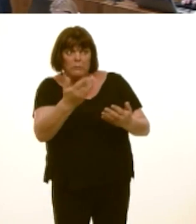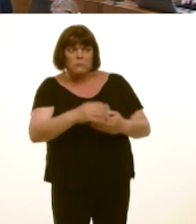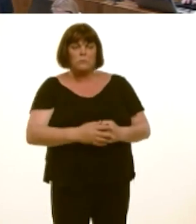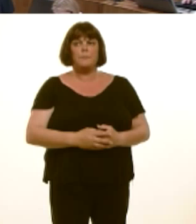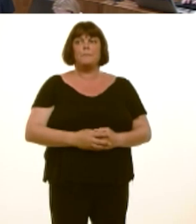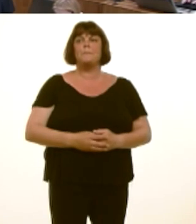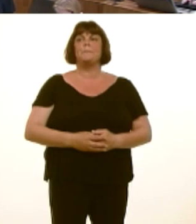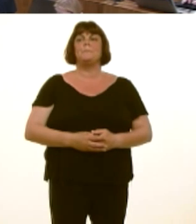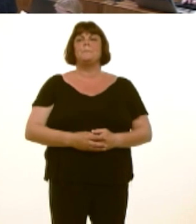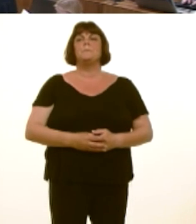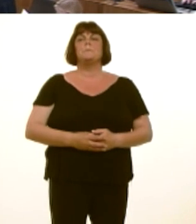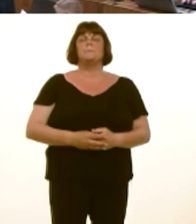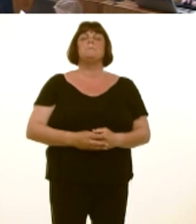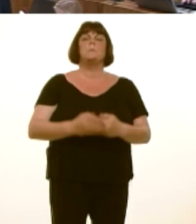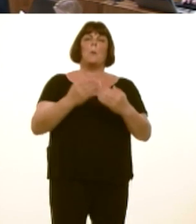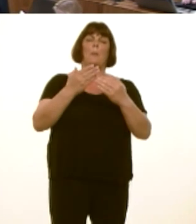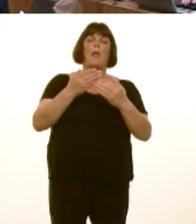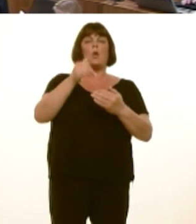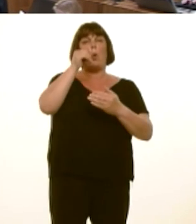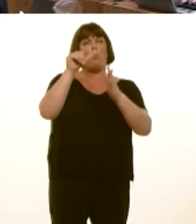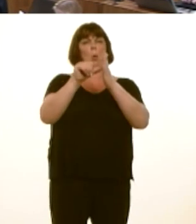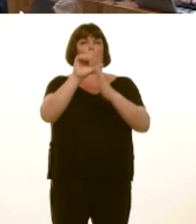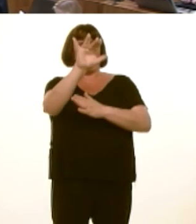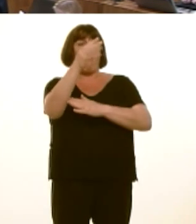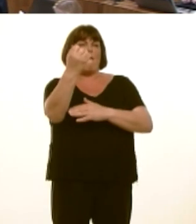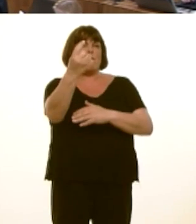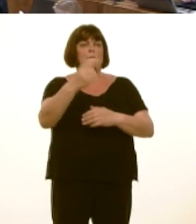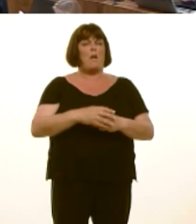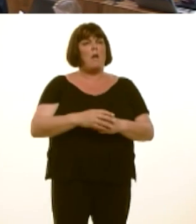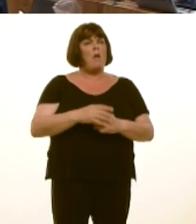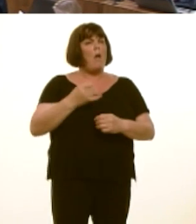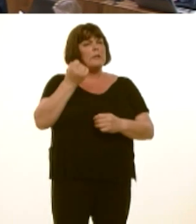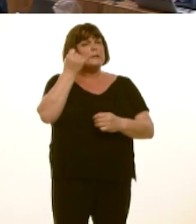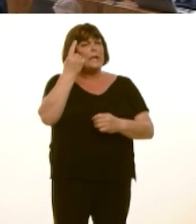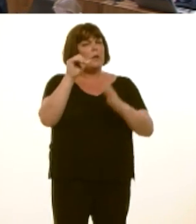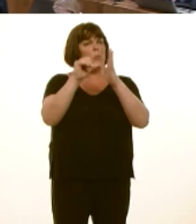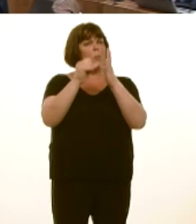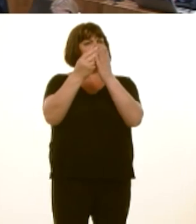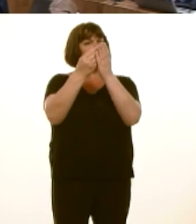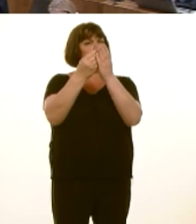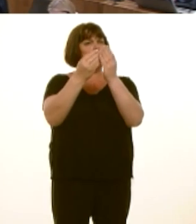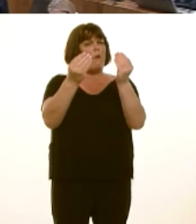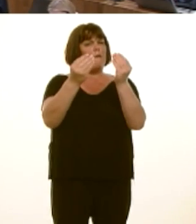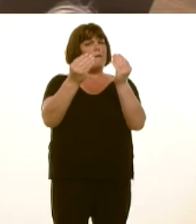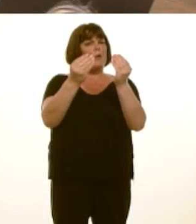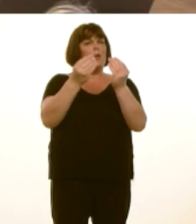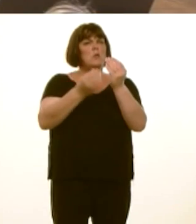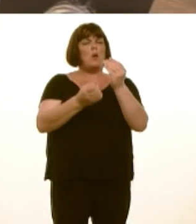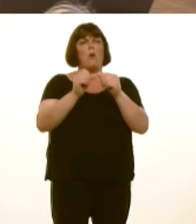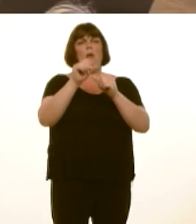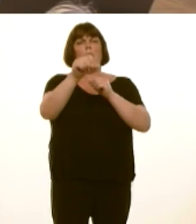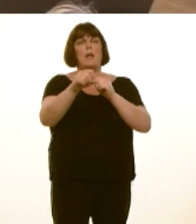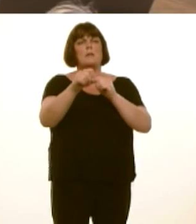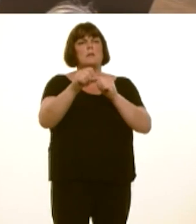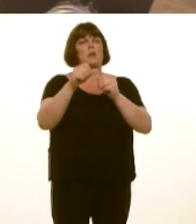weid. Wy'n deall bod y broblem wedi cael ei ddatrys ynglyn â'r tro nesaf bydd y llongin, y celebrity silhouette, yn dod i Gargybi ym mis